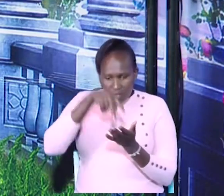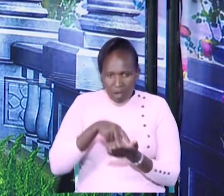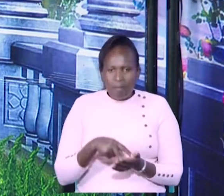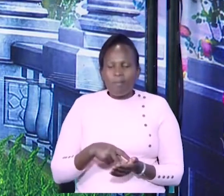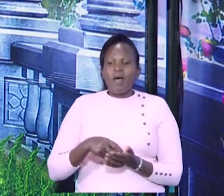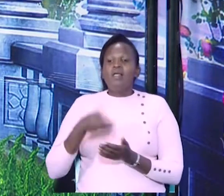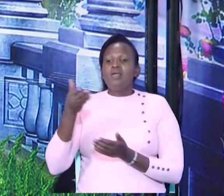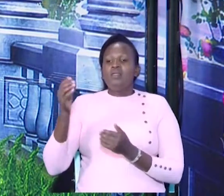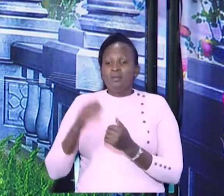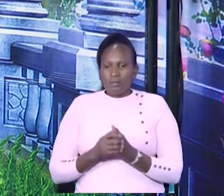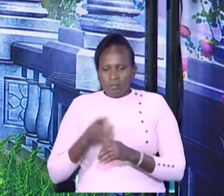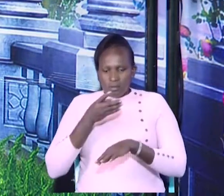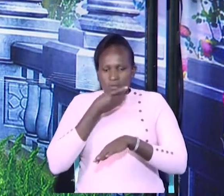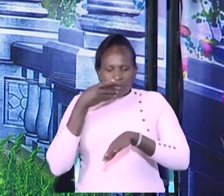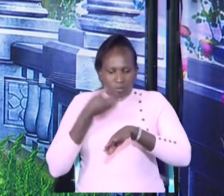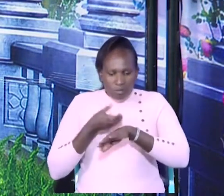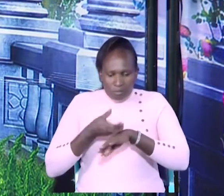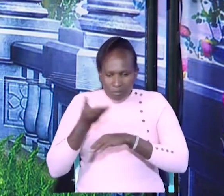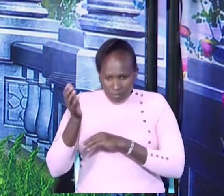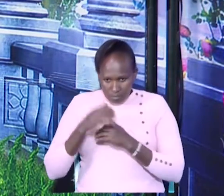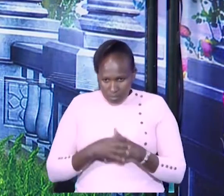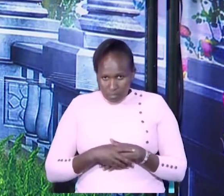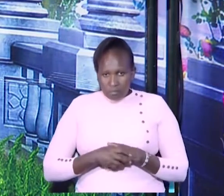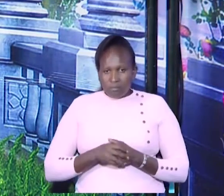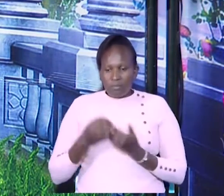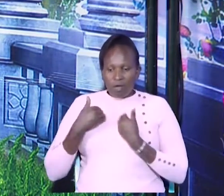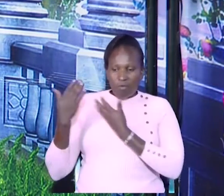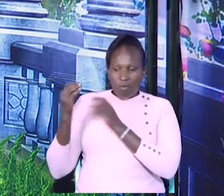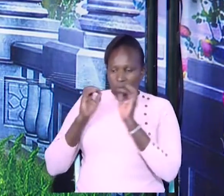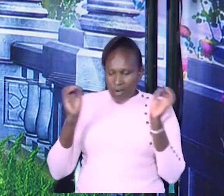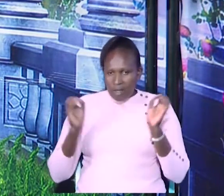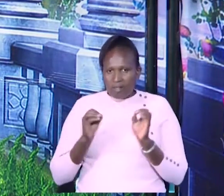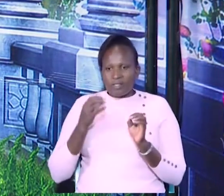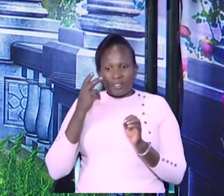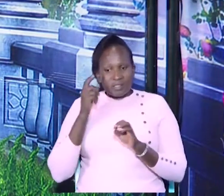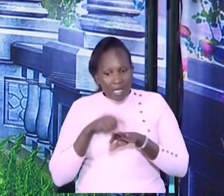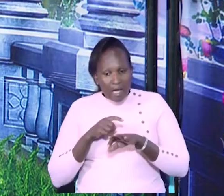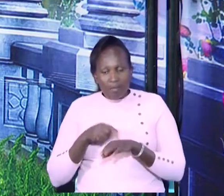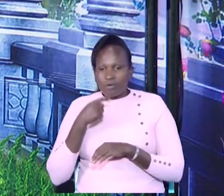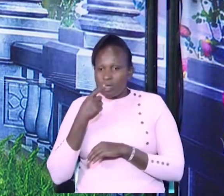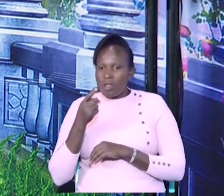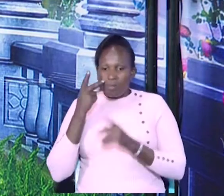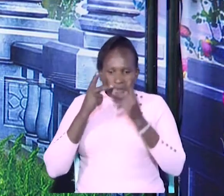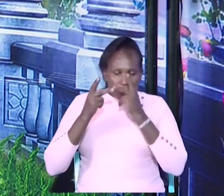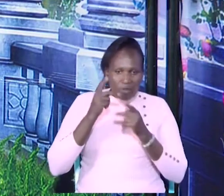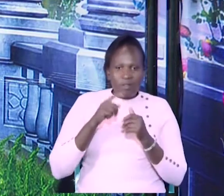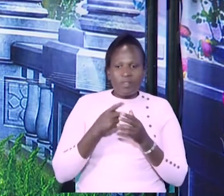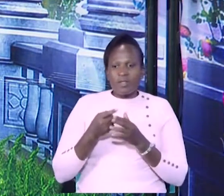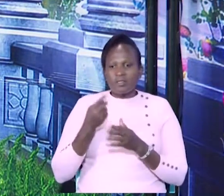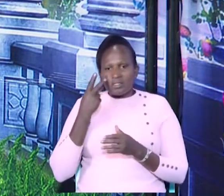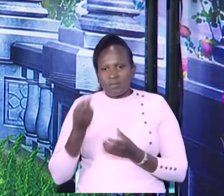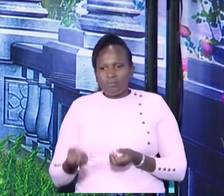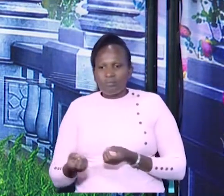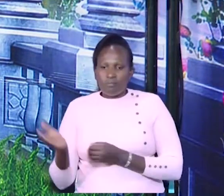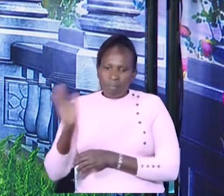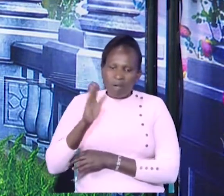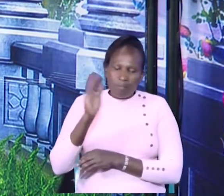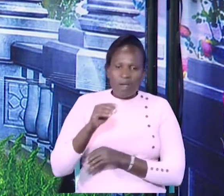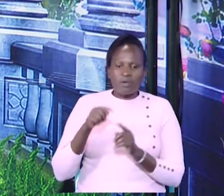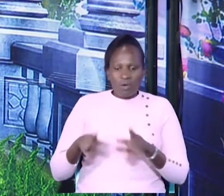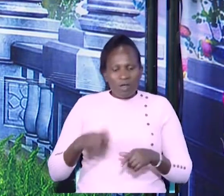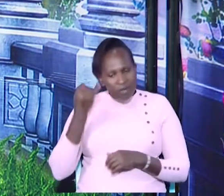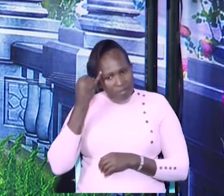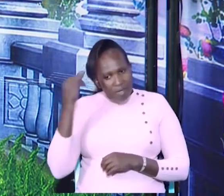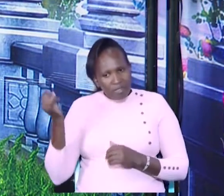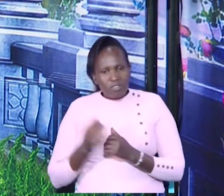mifupa ambayo ilikuwa imekauka, ambayo haikuwa na matumaini. Ninaona Yakobo wakati aliambiwa atabiri, tunaona mifupa ilianza kurudi. Can you